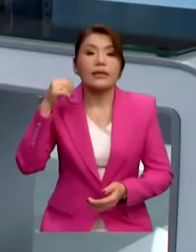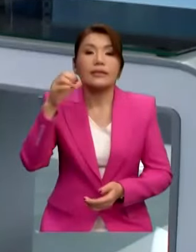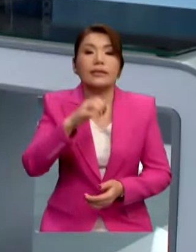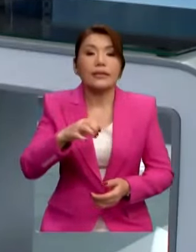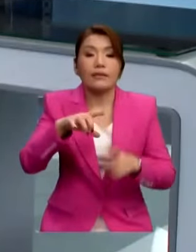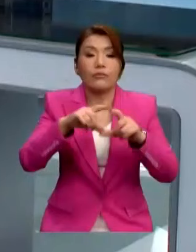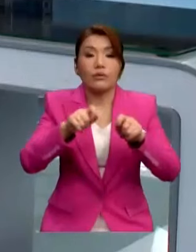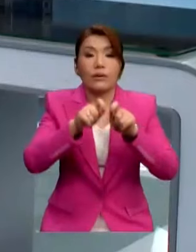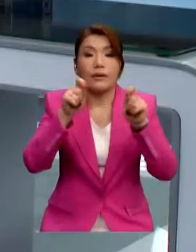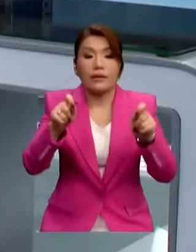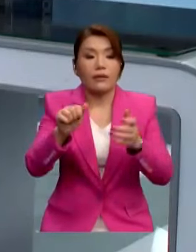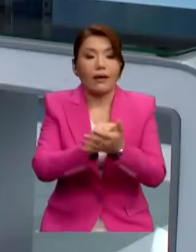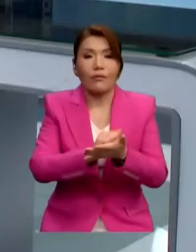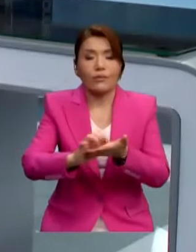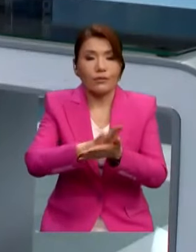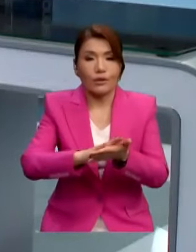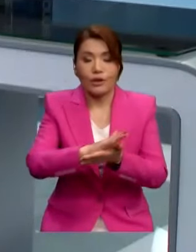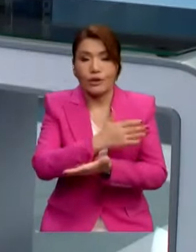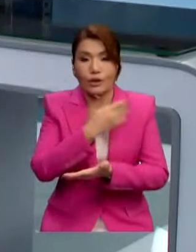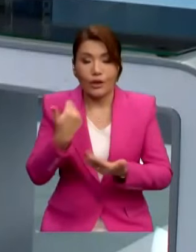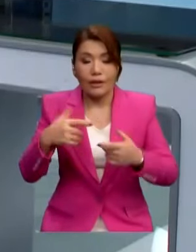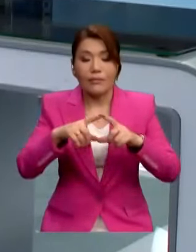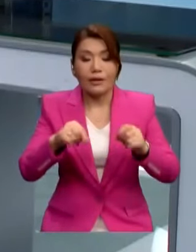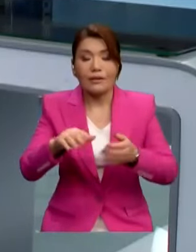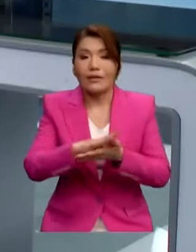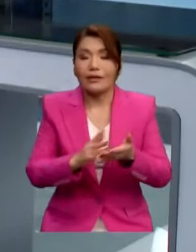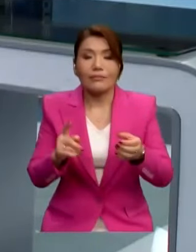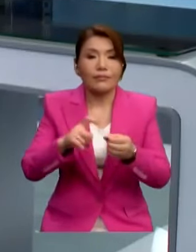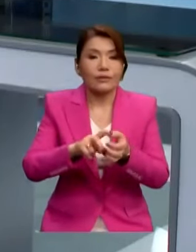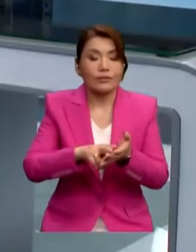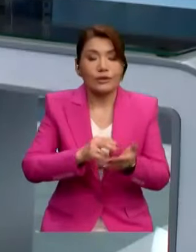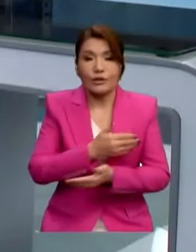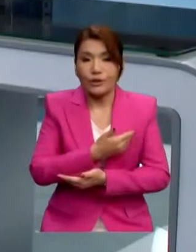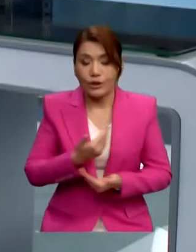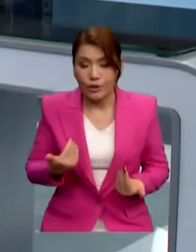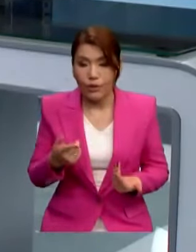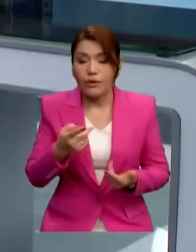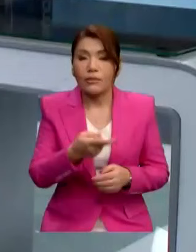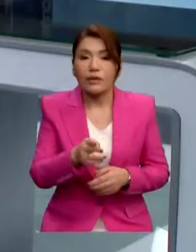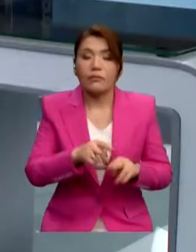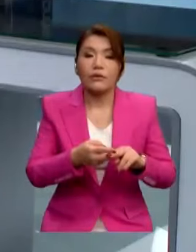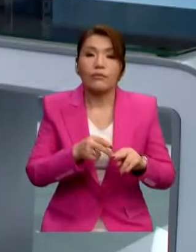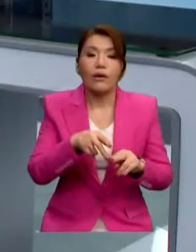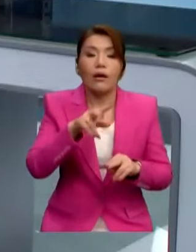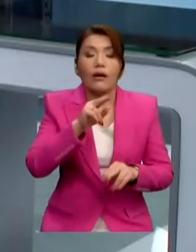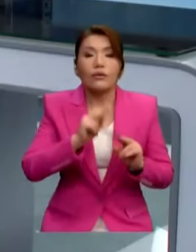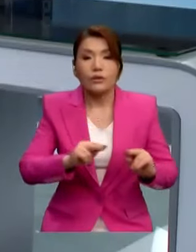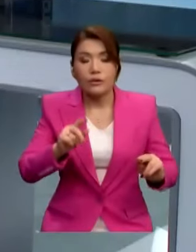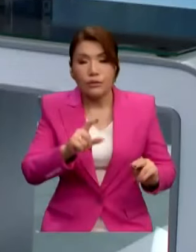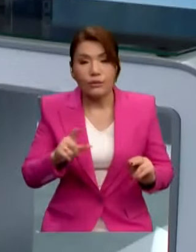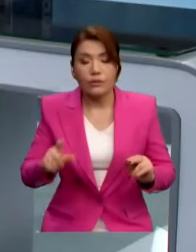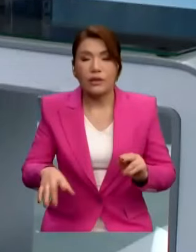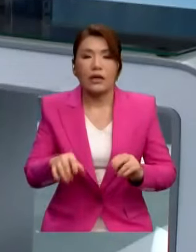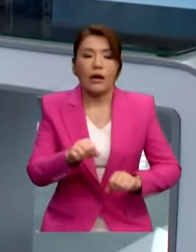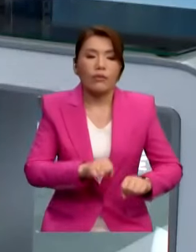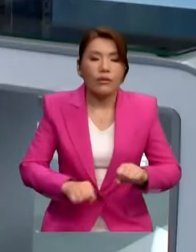мектептің ешқандай құжаты жоқ. Құжаты болмағасын білім ошағы еш жерге тіркелмепті. Оның зардабын сонда еңбек ететін ұстаздар мен кіші